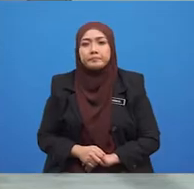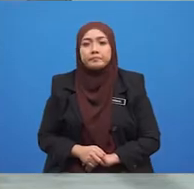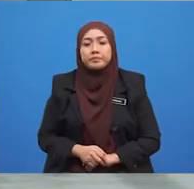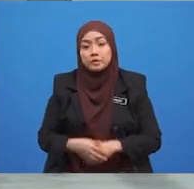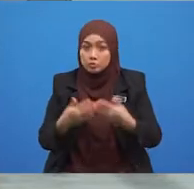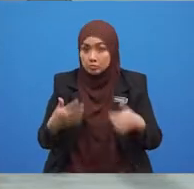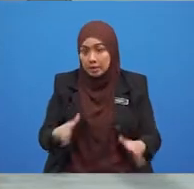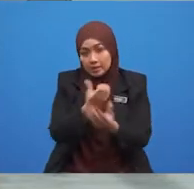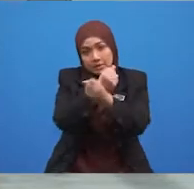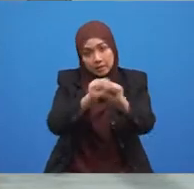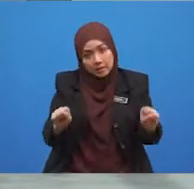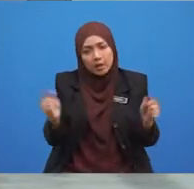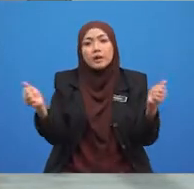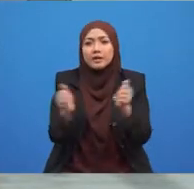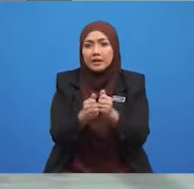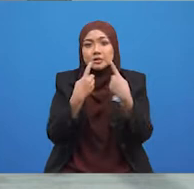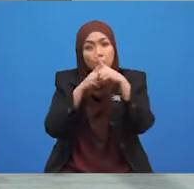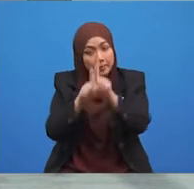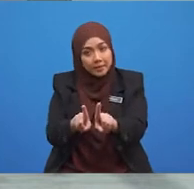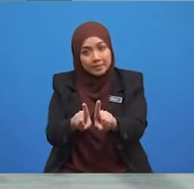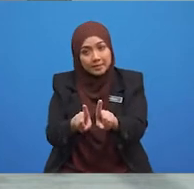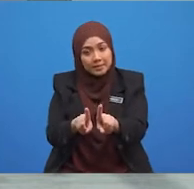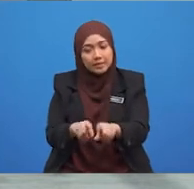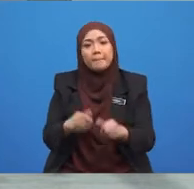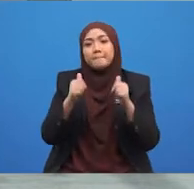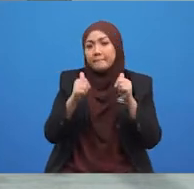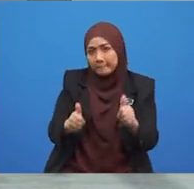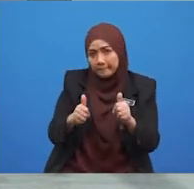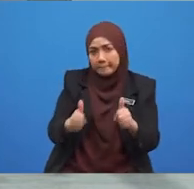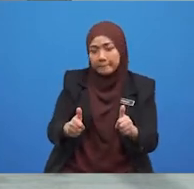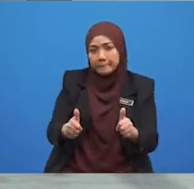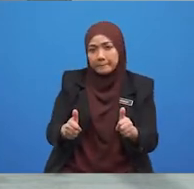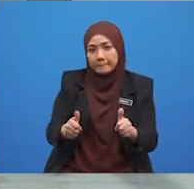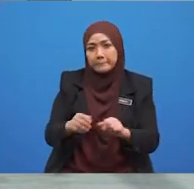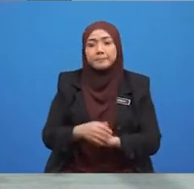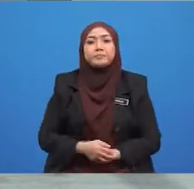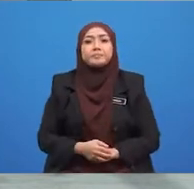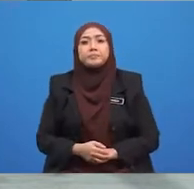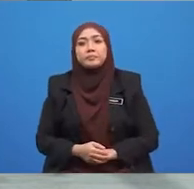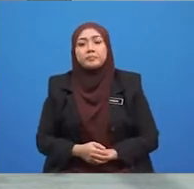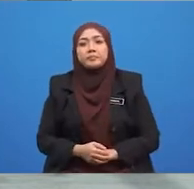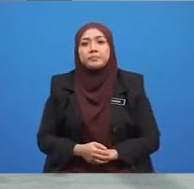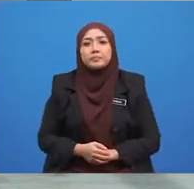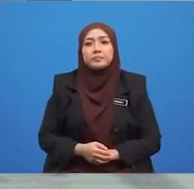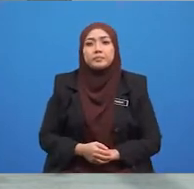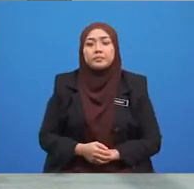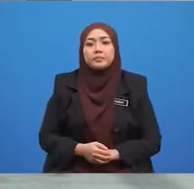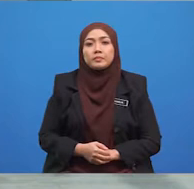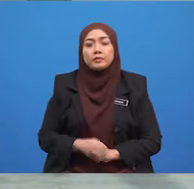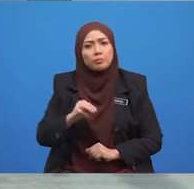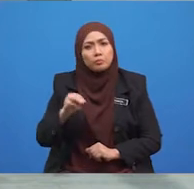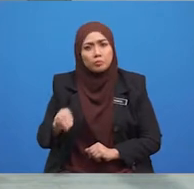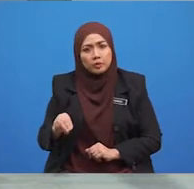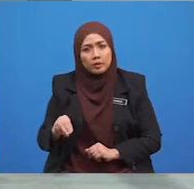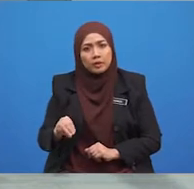Adakah anda telah bersedia dengan jawapan anda? Bagus, murid-murid. Cikgu gembira kerana anda telah